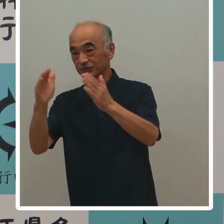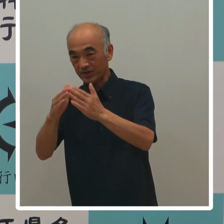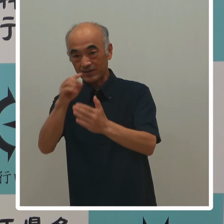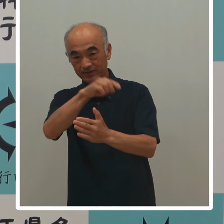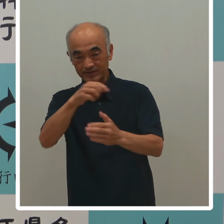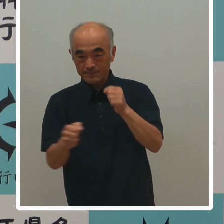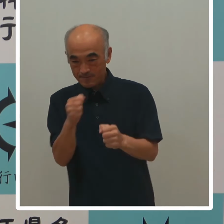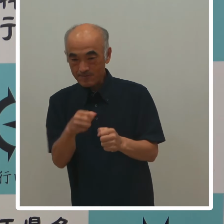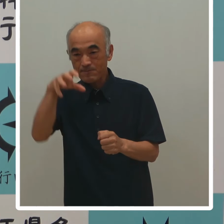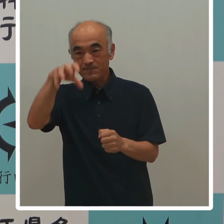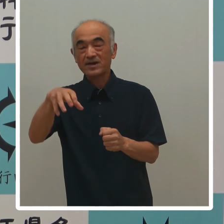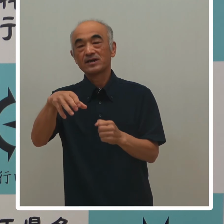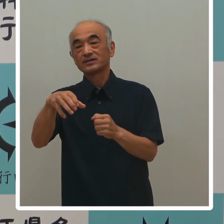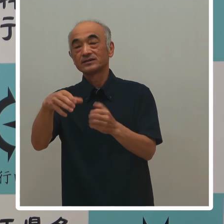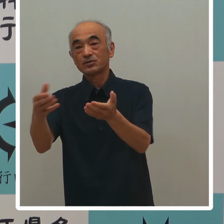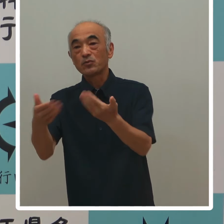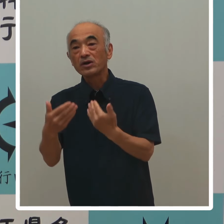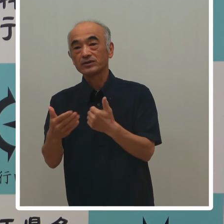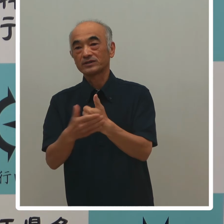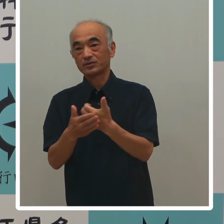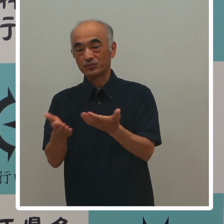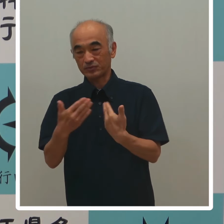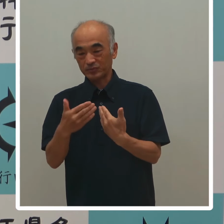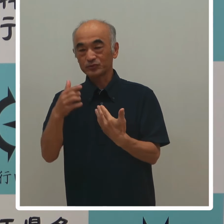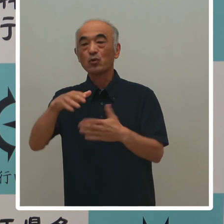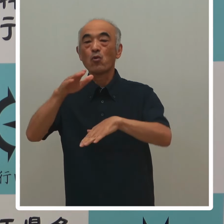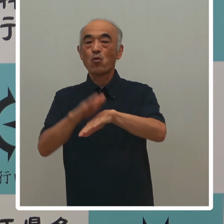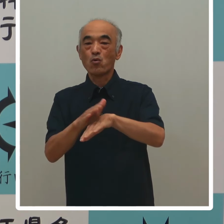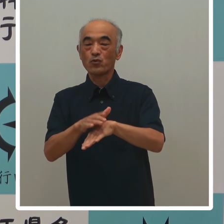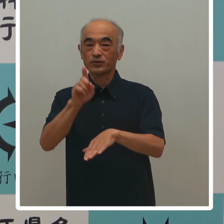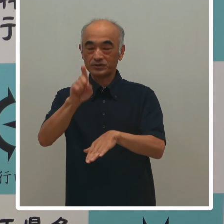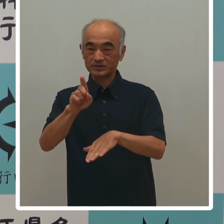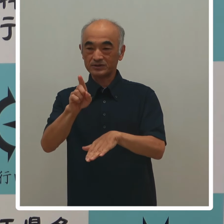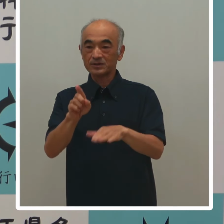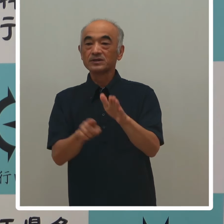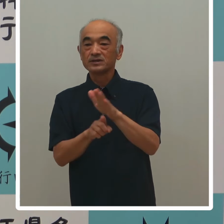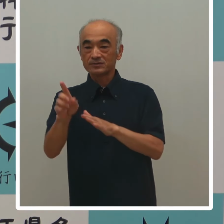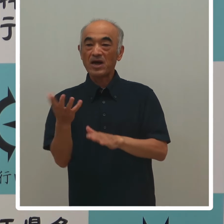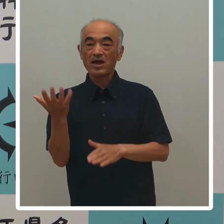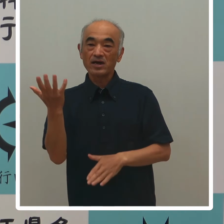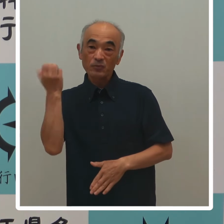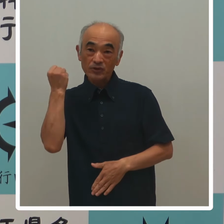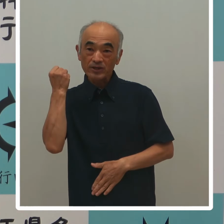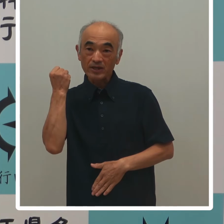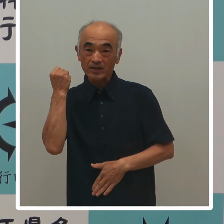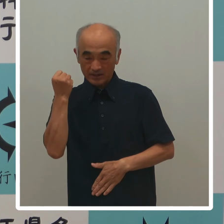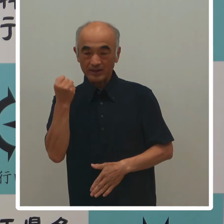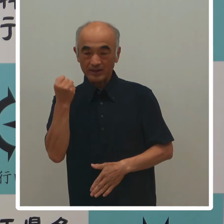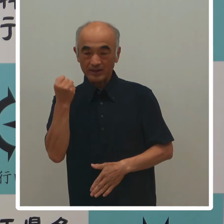てもらうことも選択肢の一つですので、あらかじめ避難先を決めておきましょう。